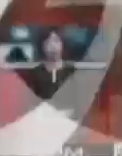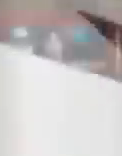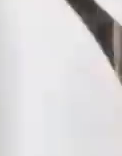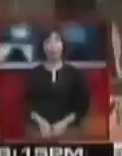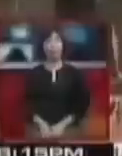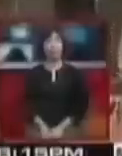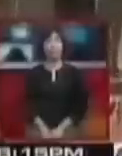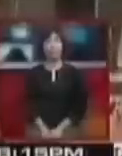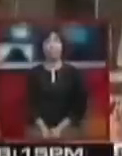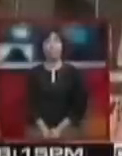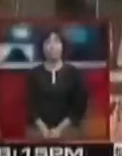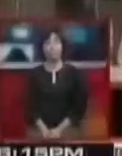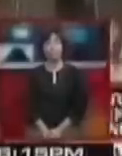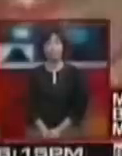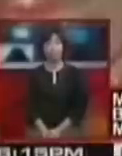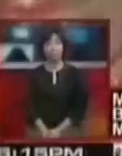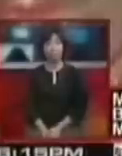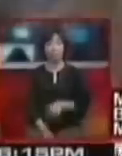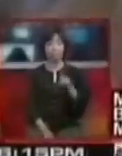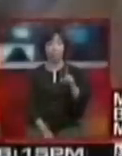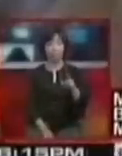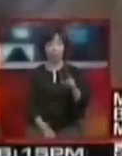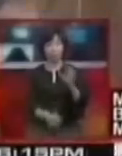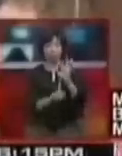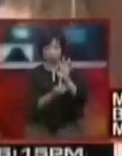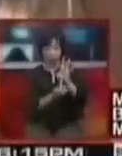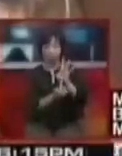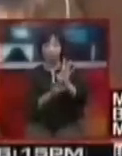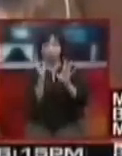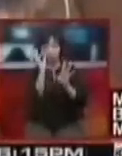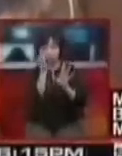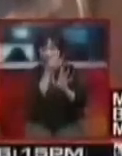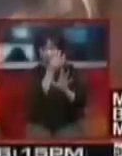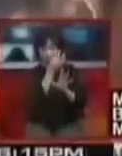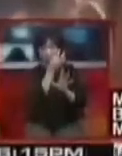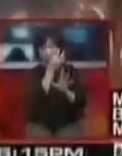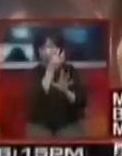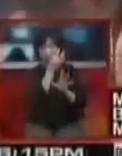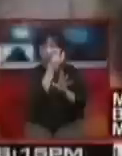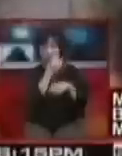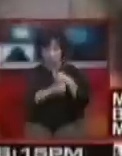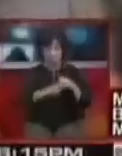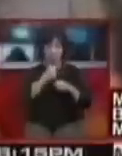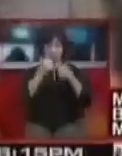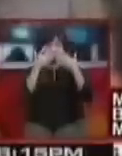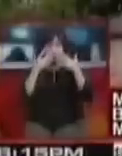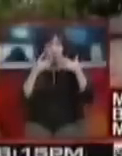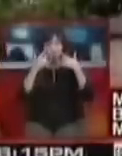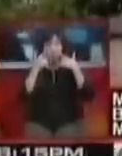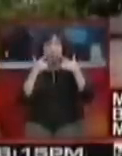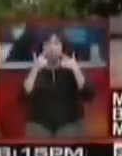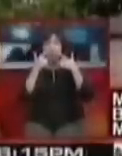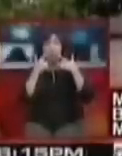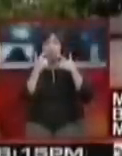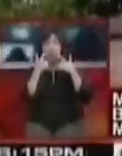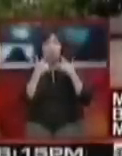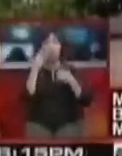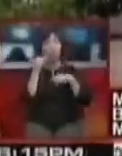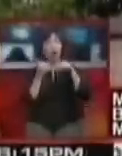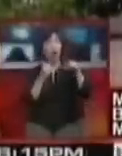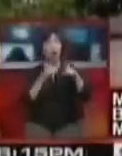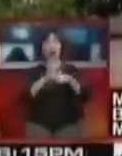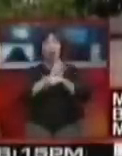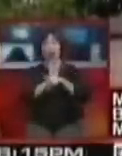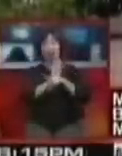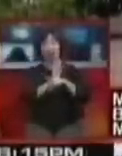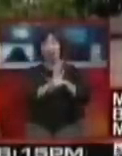Gualvez. Napuno ng kandila, bulaklak at nagdadalamhati mga residente ng labas ng Aurora Mall sa Colorado. Dito nagarap ang pamamaril